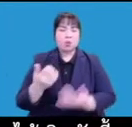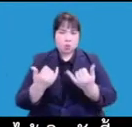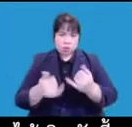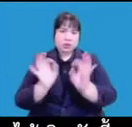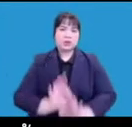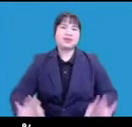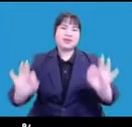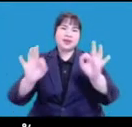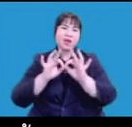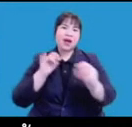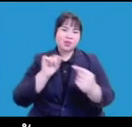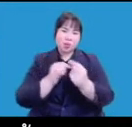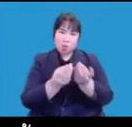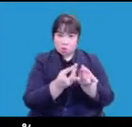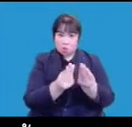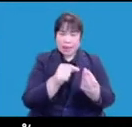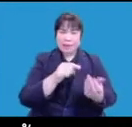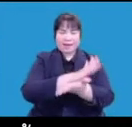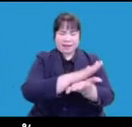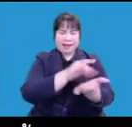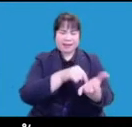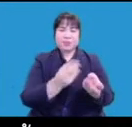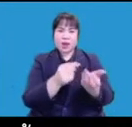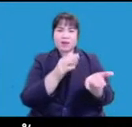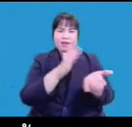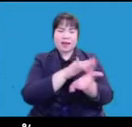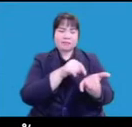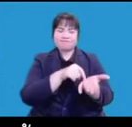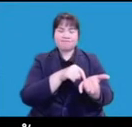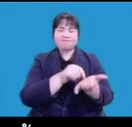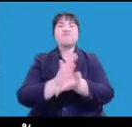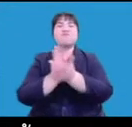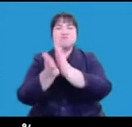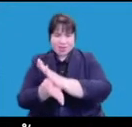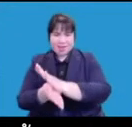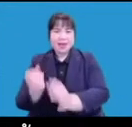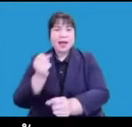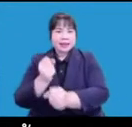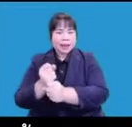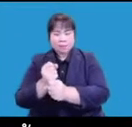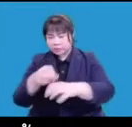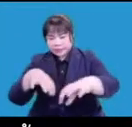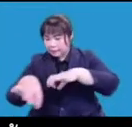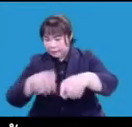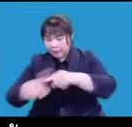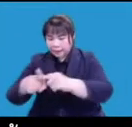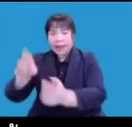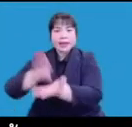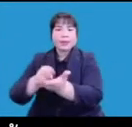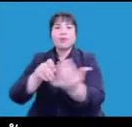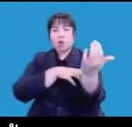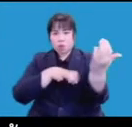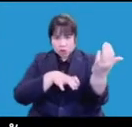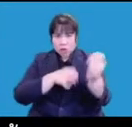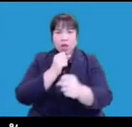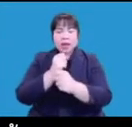ำคัญมากที่ทำให้ตัวเลขที่เราอยู่ในกระดาษเนี่ยมันไม่ต้องอยู่ในกระดาษอีกแล้วนะครับมันสามารถไปปรากฏอยู่ในระบบคอมพิวเตอร์มันสามาร